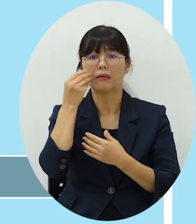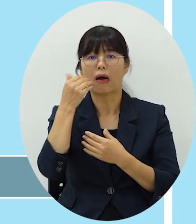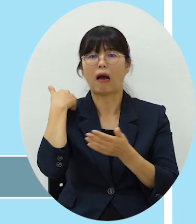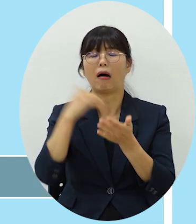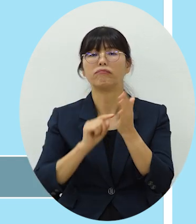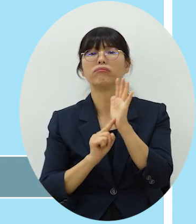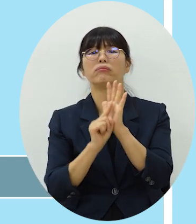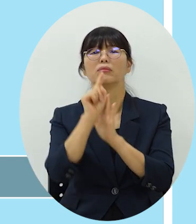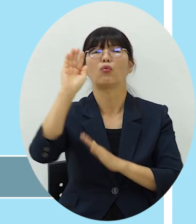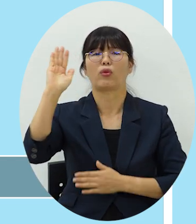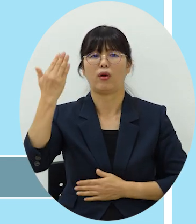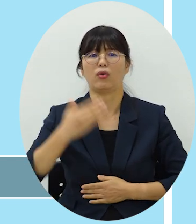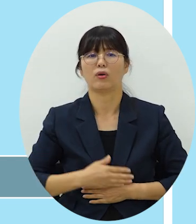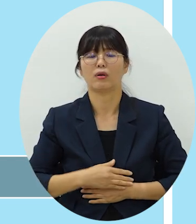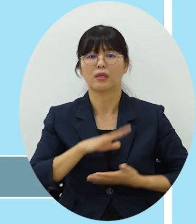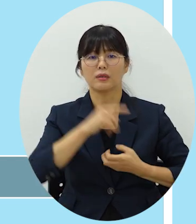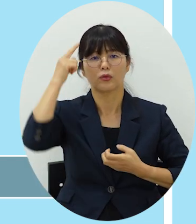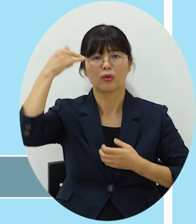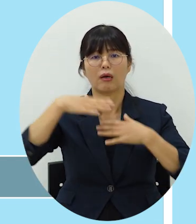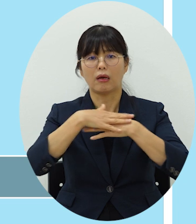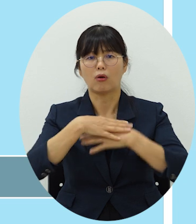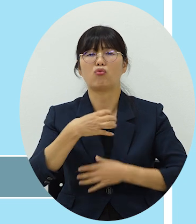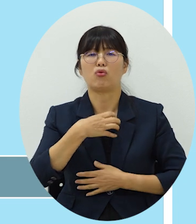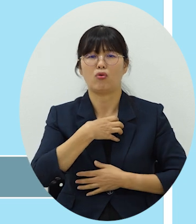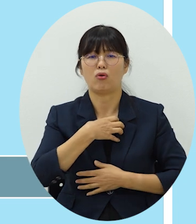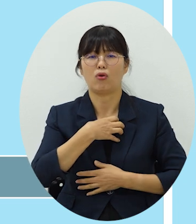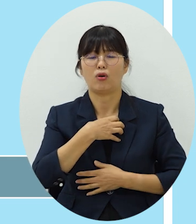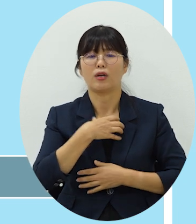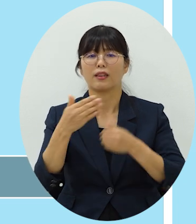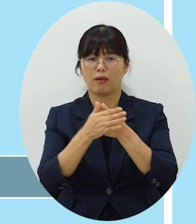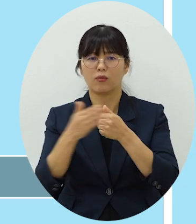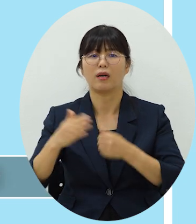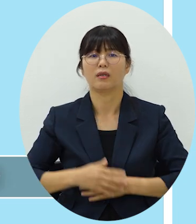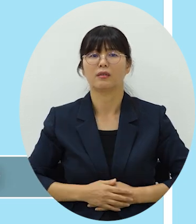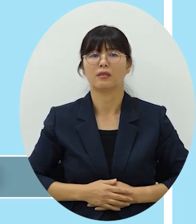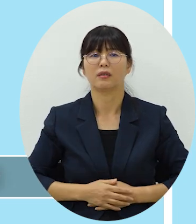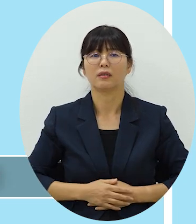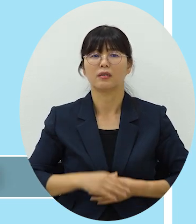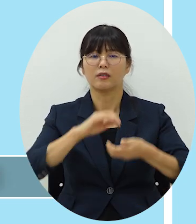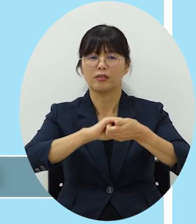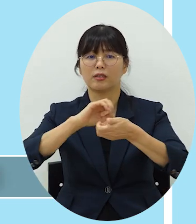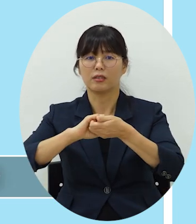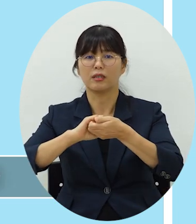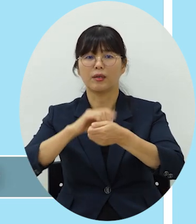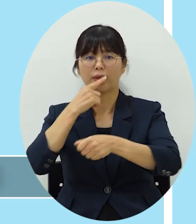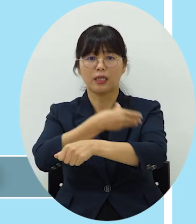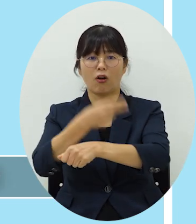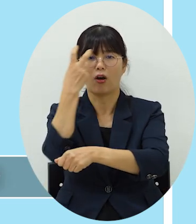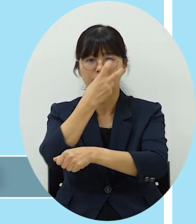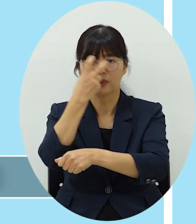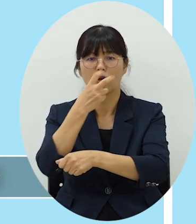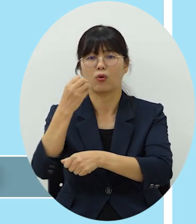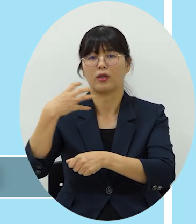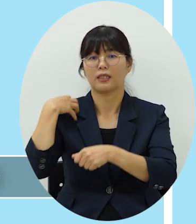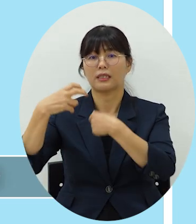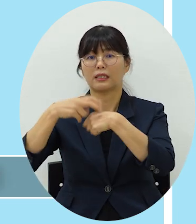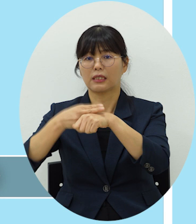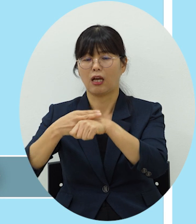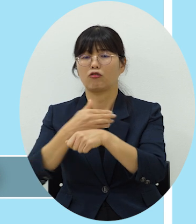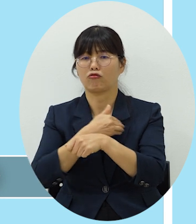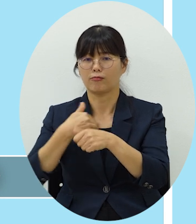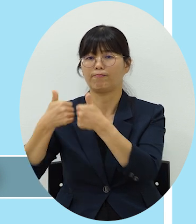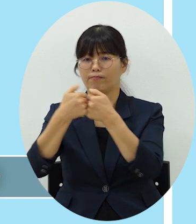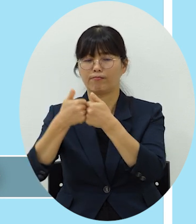콜레스테롤 수치는 상승하고 심뇌혈관 질환의 위험도 증가하기 때문에 정기적인 혈액 검사를 통해 담당 의사와